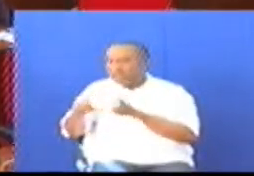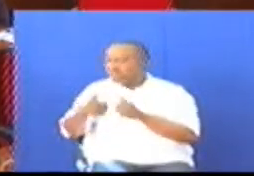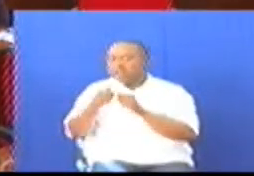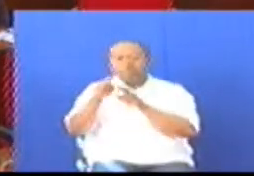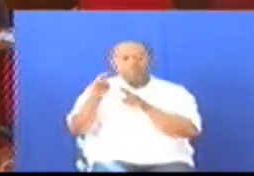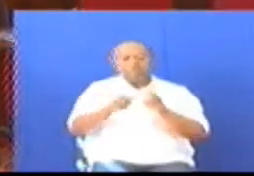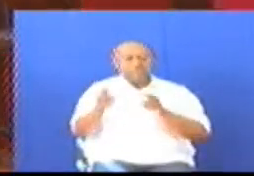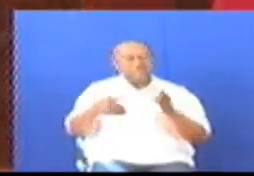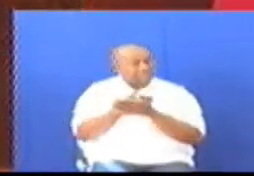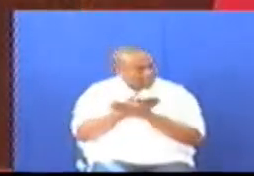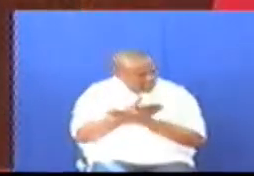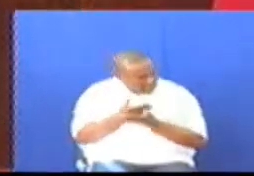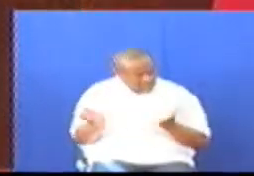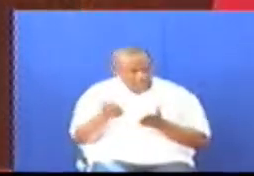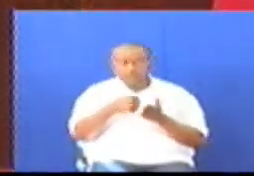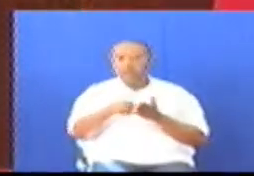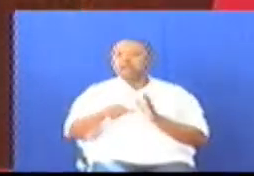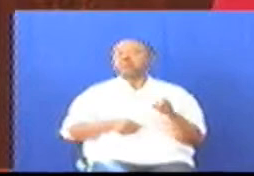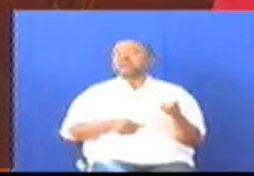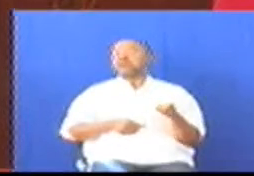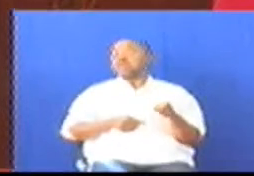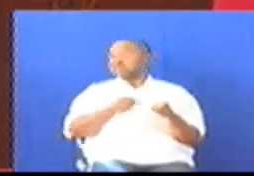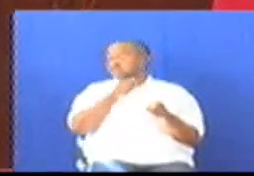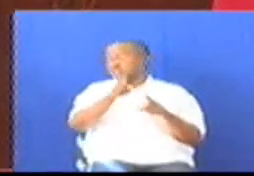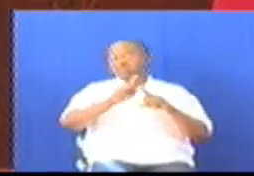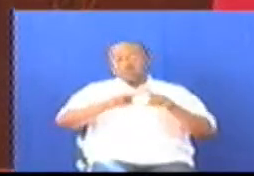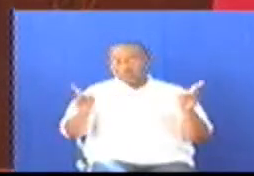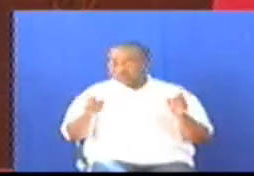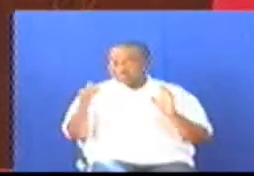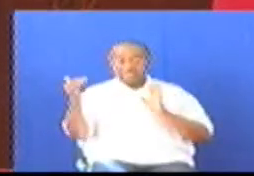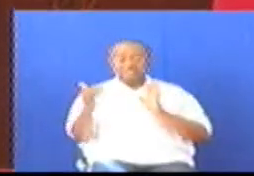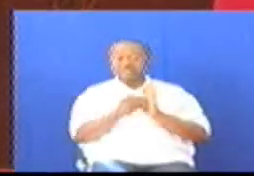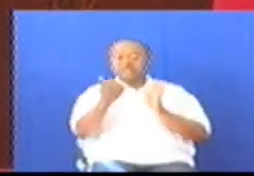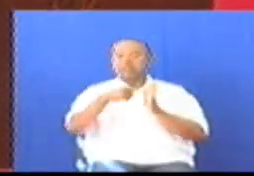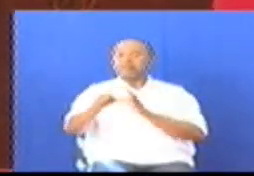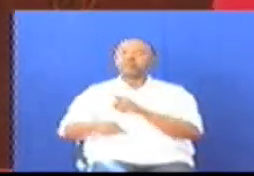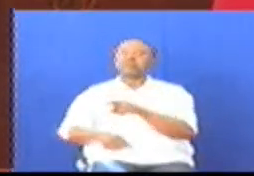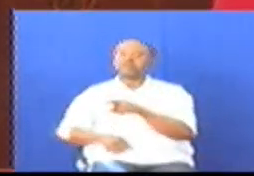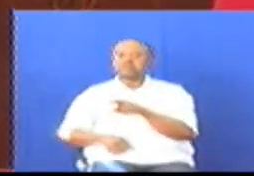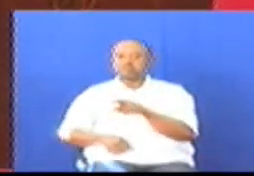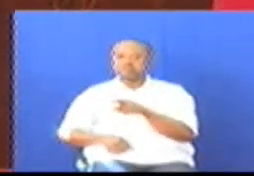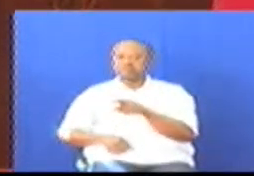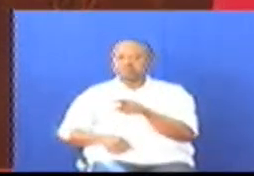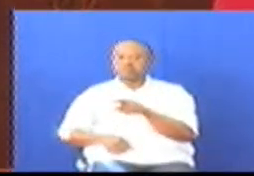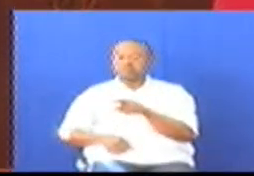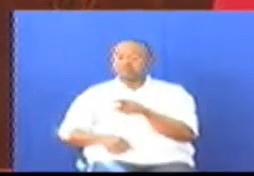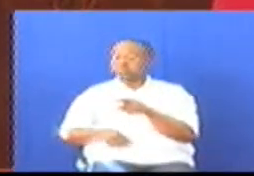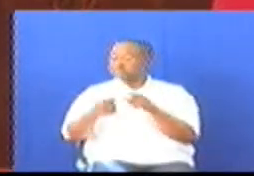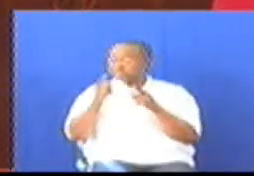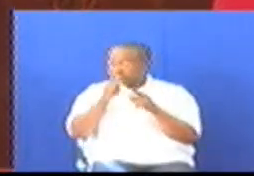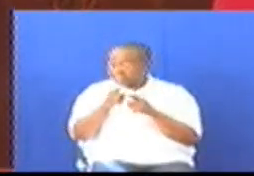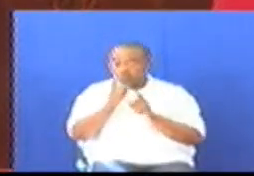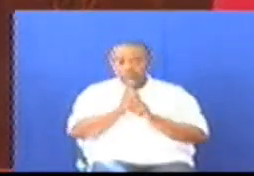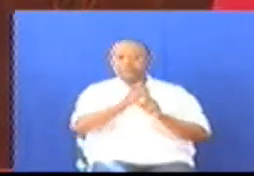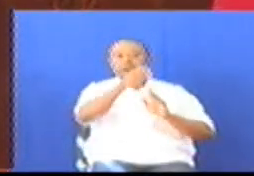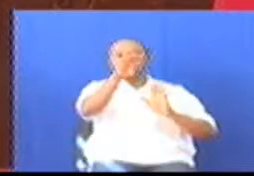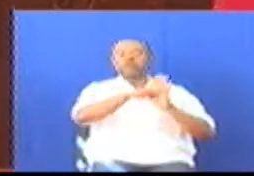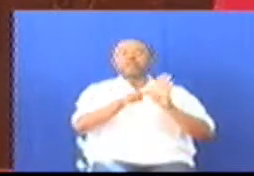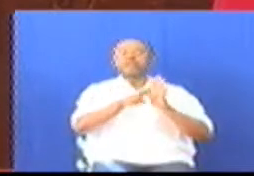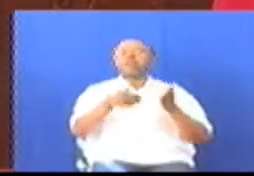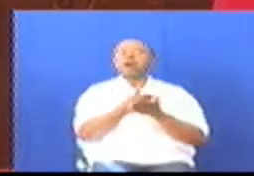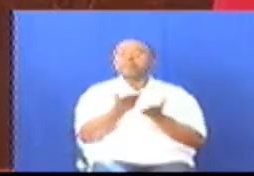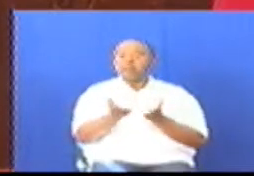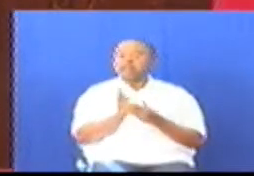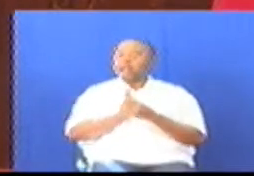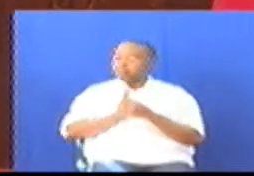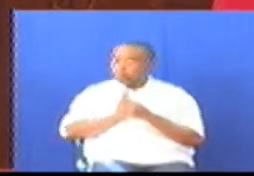mkataba, kinyume kabisa na sheria ya manunuzi na kinyume kabisa na utaratibu na financial manual